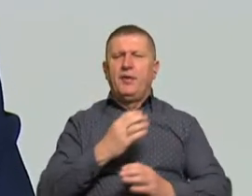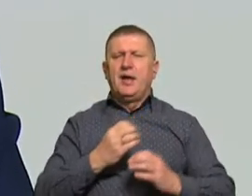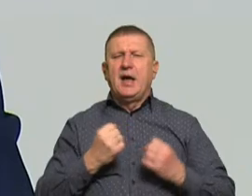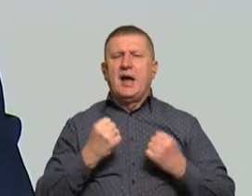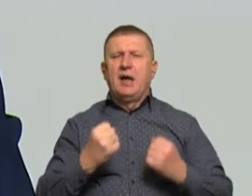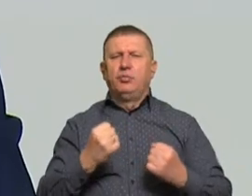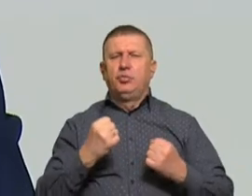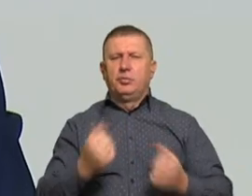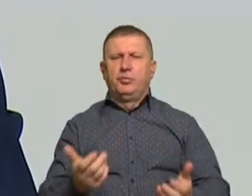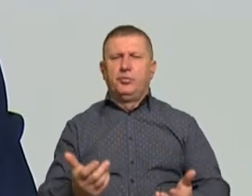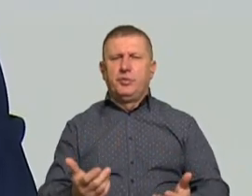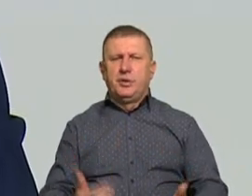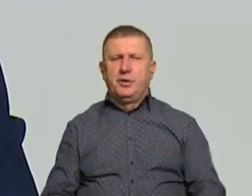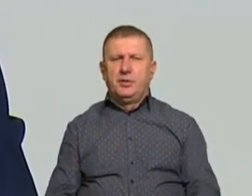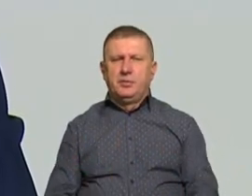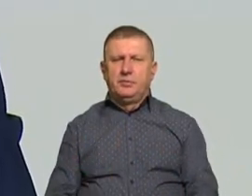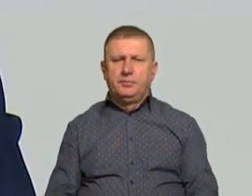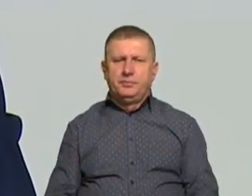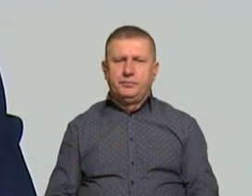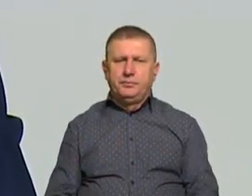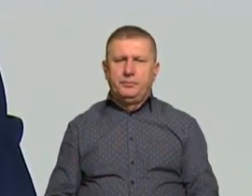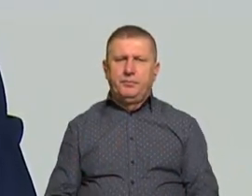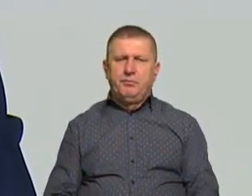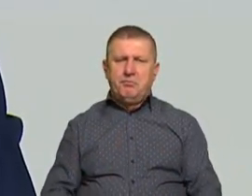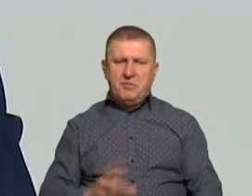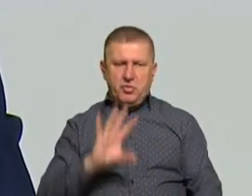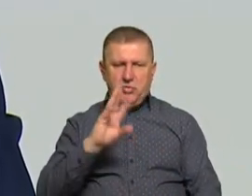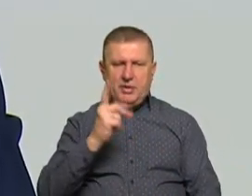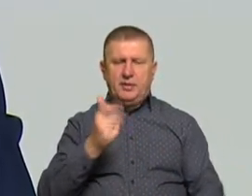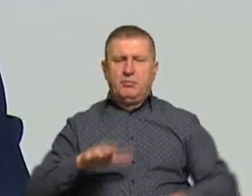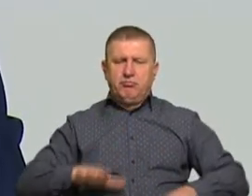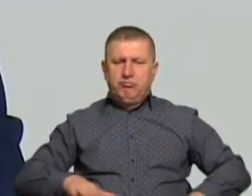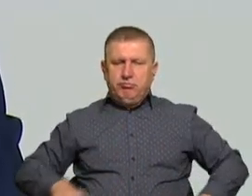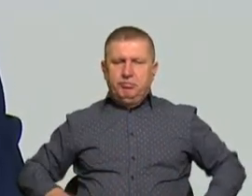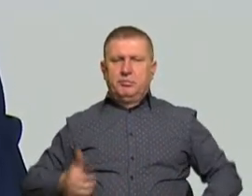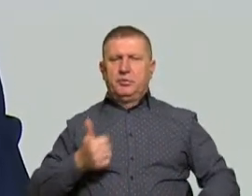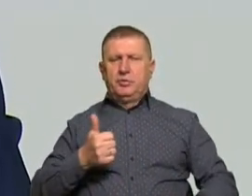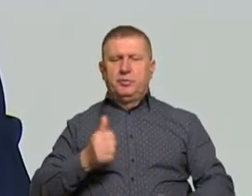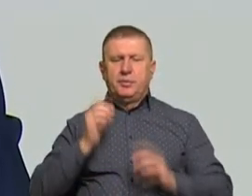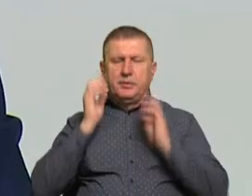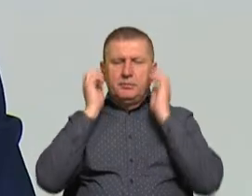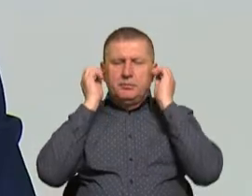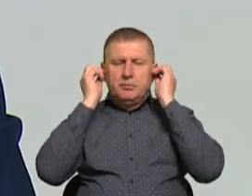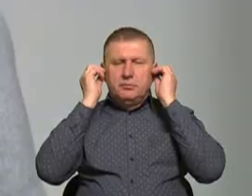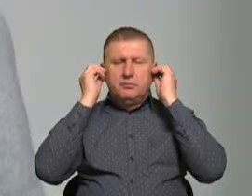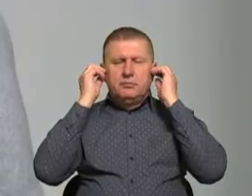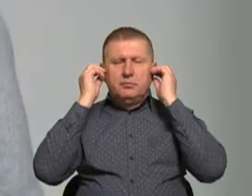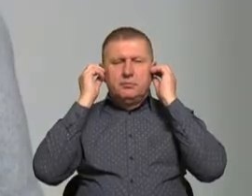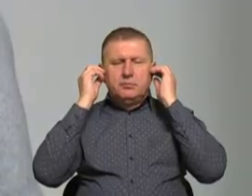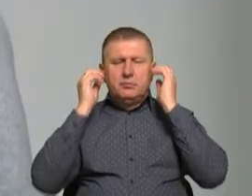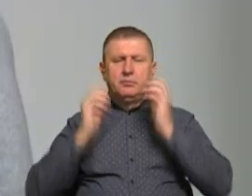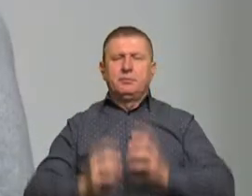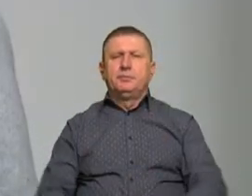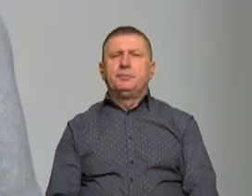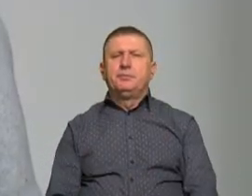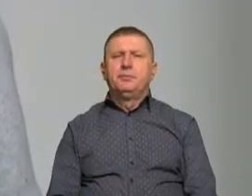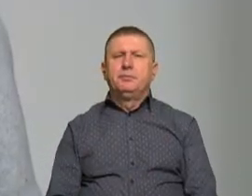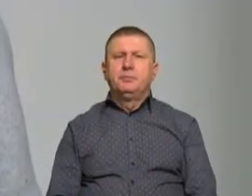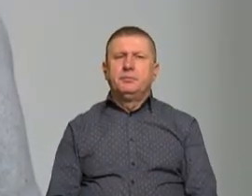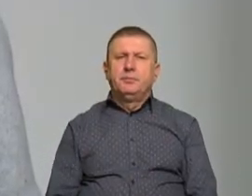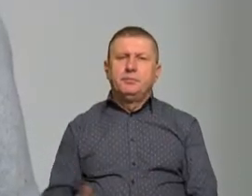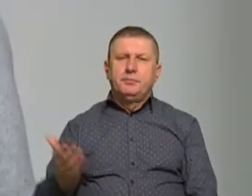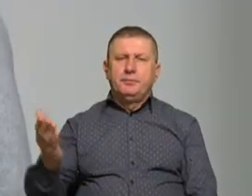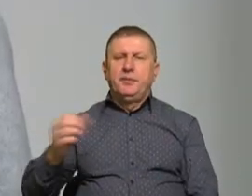otrzymywałem w ostatnim czasie przez tą kadencję, dotyczyła poprawy komunikacji miejskiej. Dziękuję. Dziękuję panie prezydencie. Pan